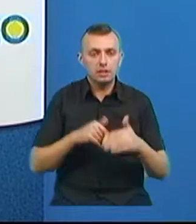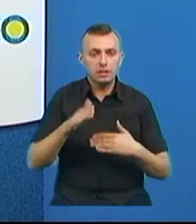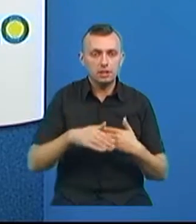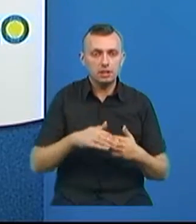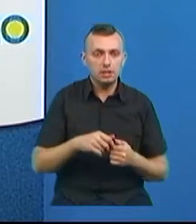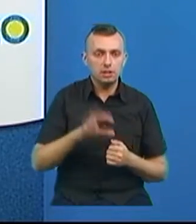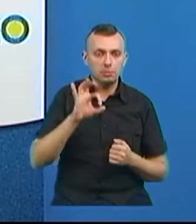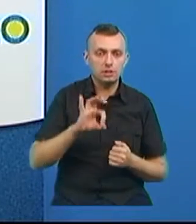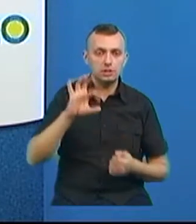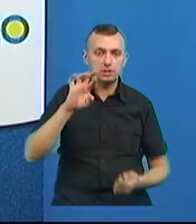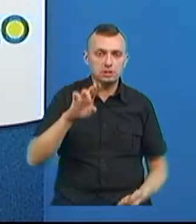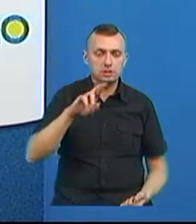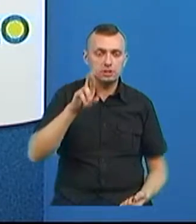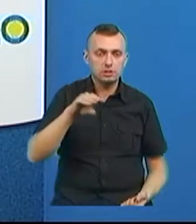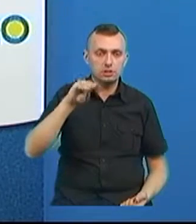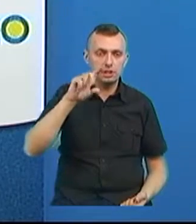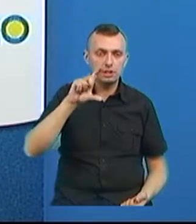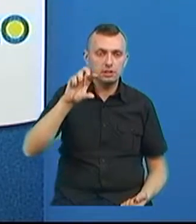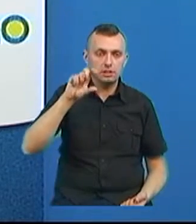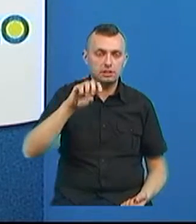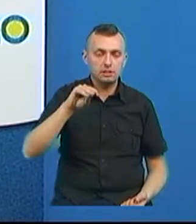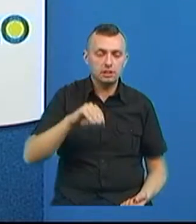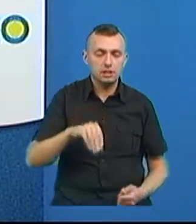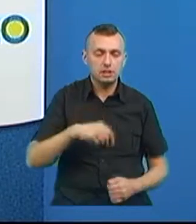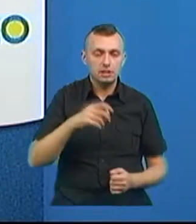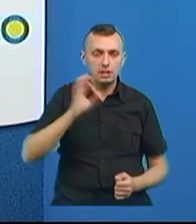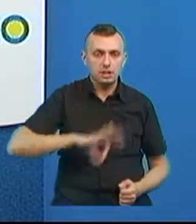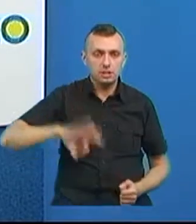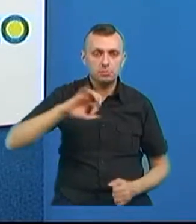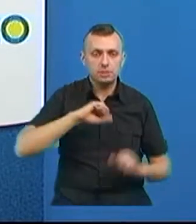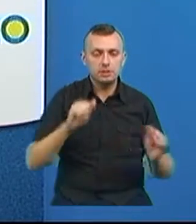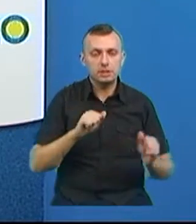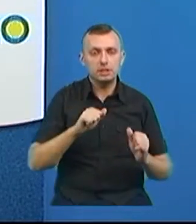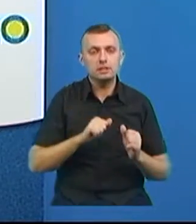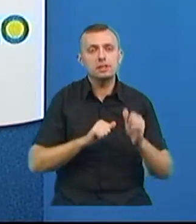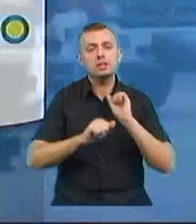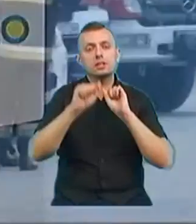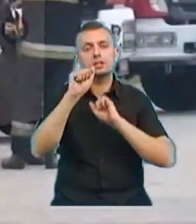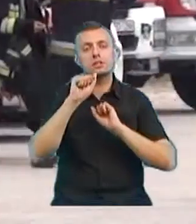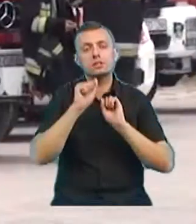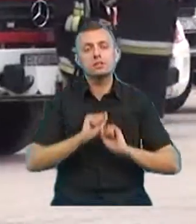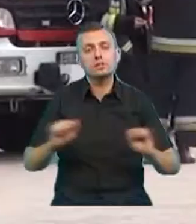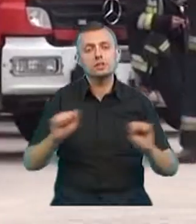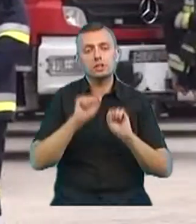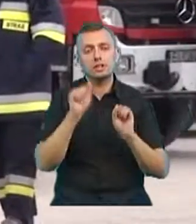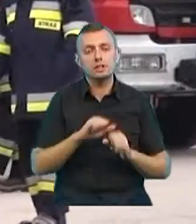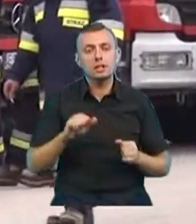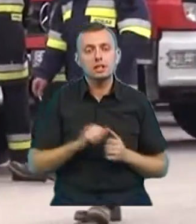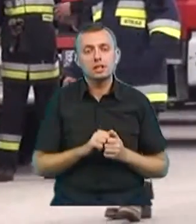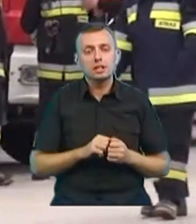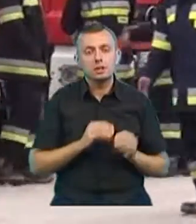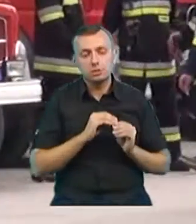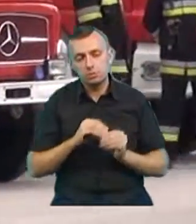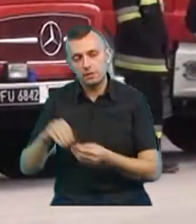ratownictwa technicznego i medycznego pod kryptonimem Kutno WOO 2015. Spektakularne